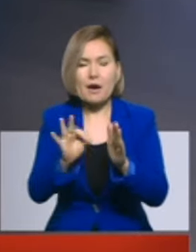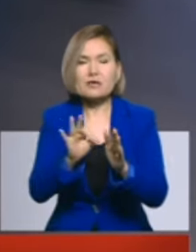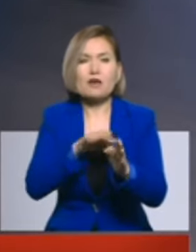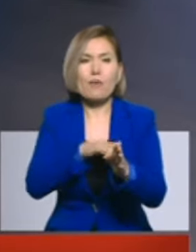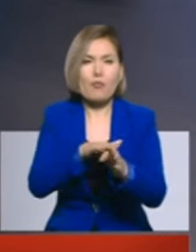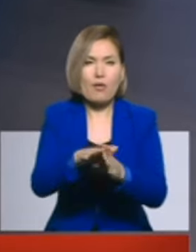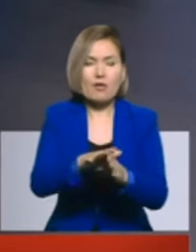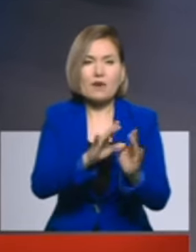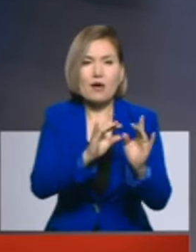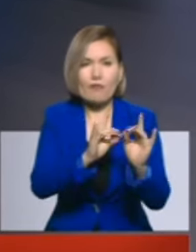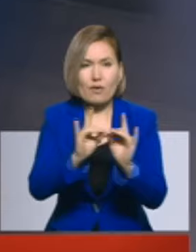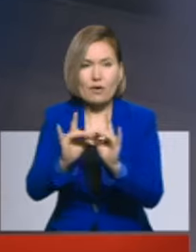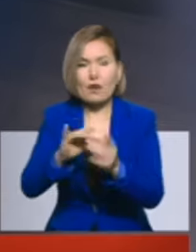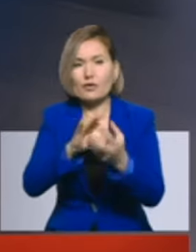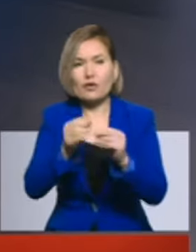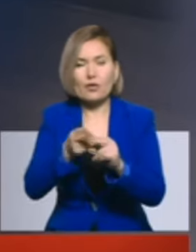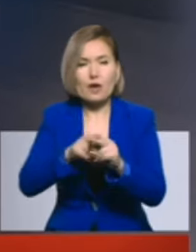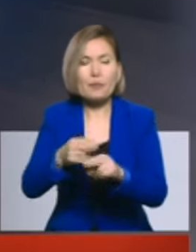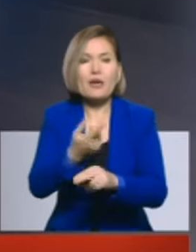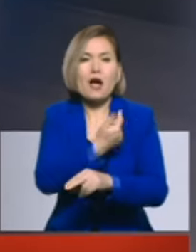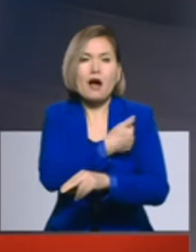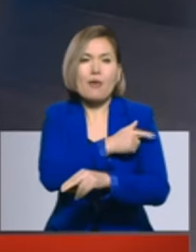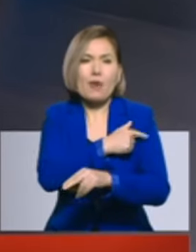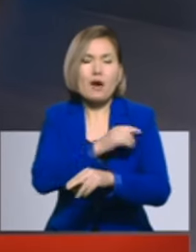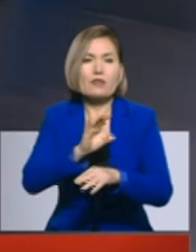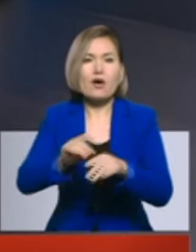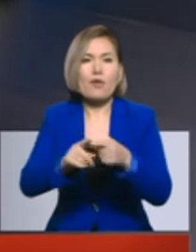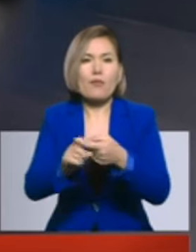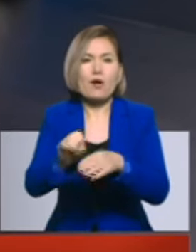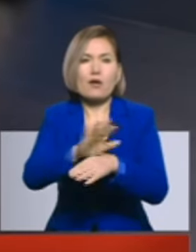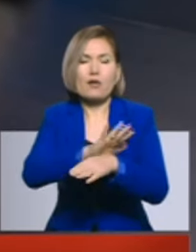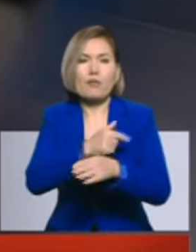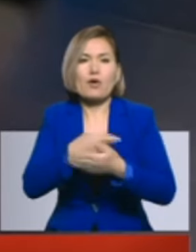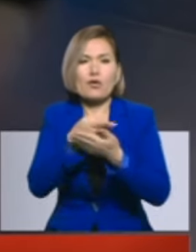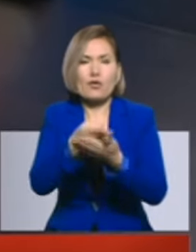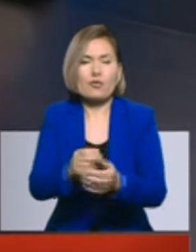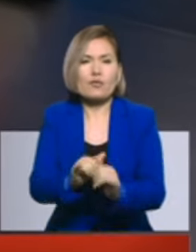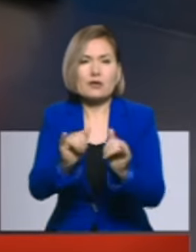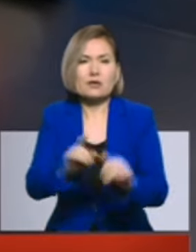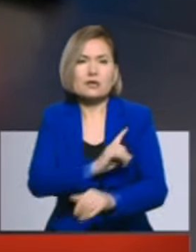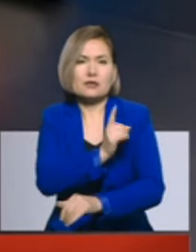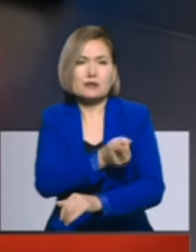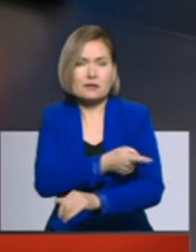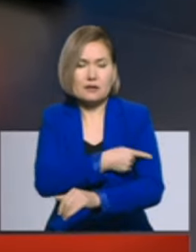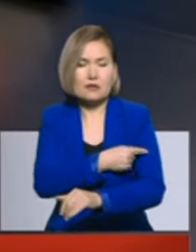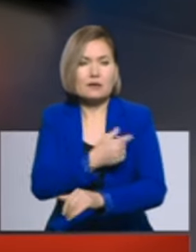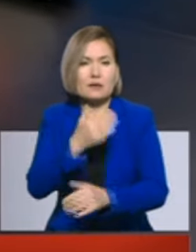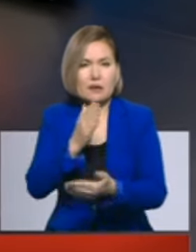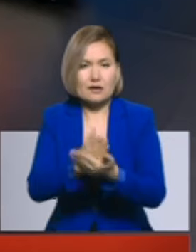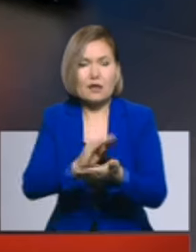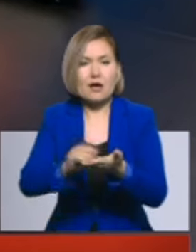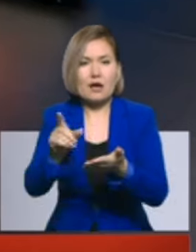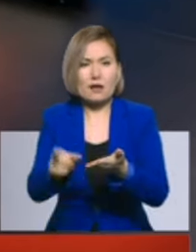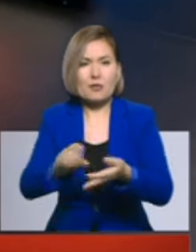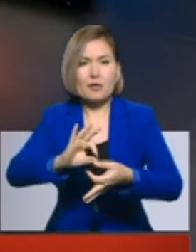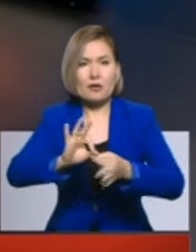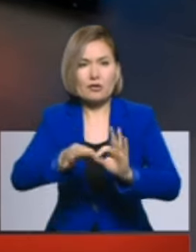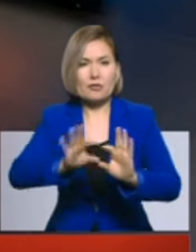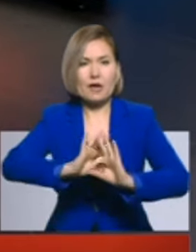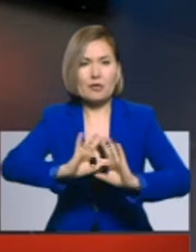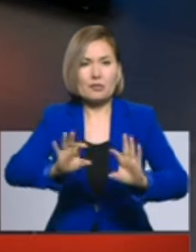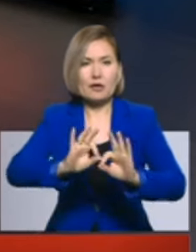Ал мамандар ұзақ демалыстардан соң инфекция жұқтырғандардың саны тағы көбейді дейді. Толығырақ Индира Бегайдар баяндайды.